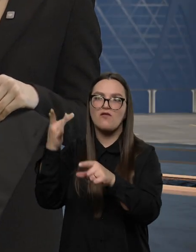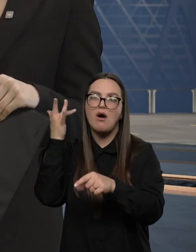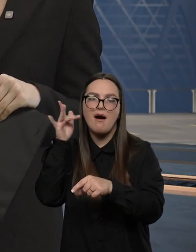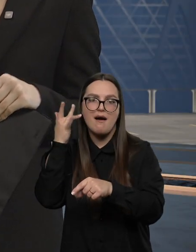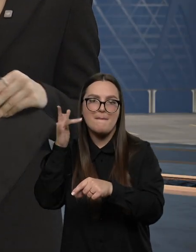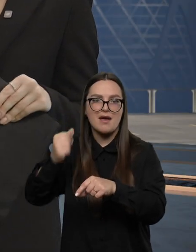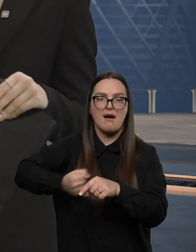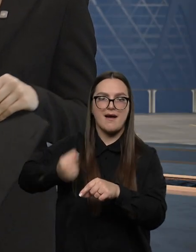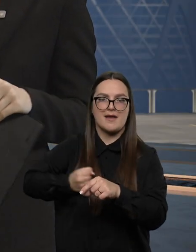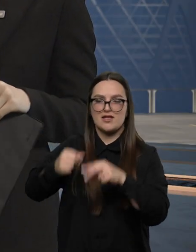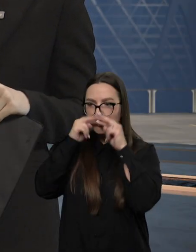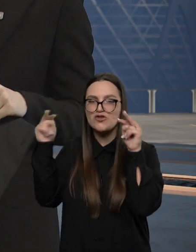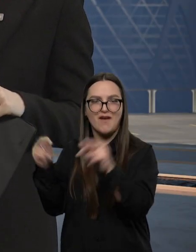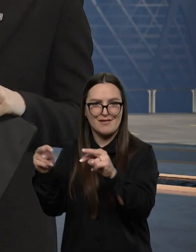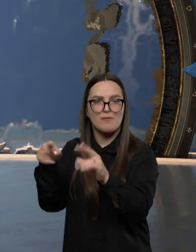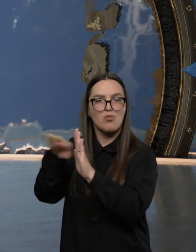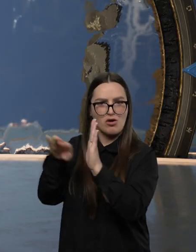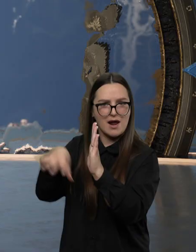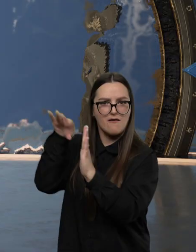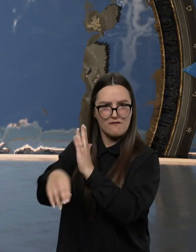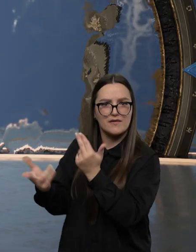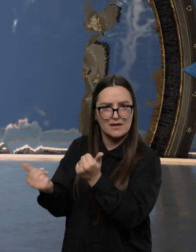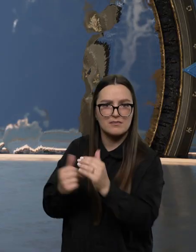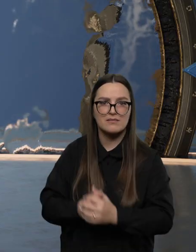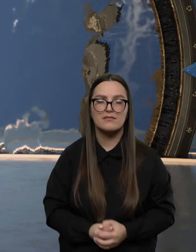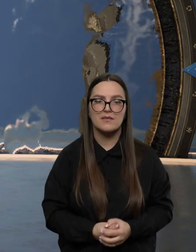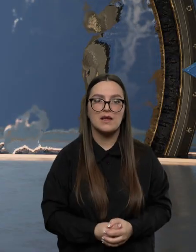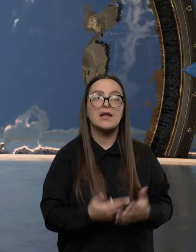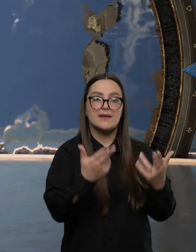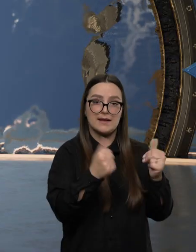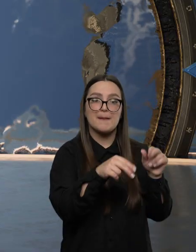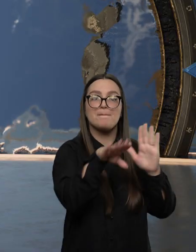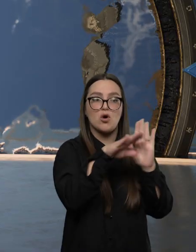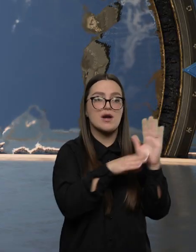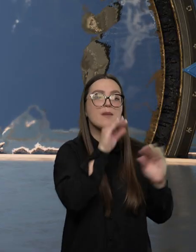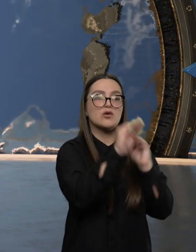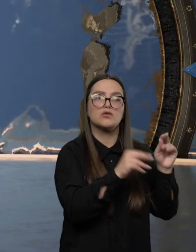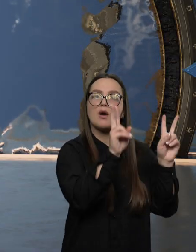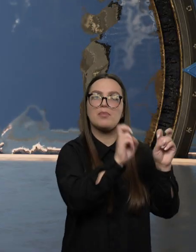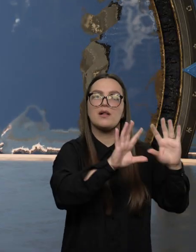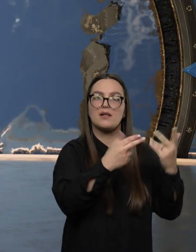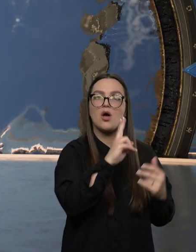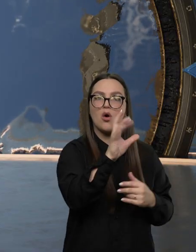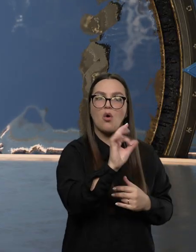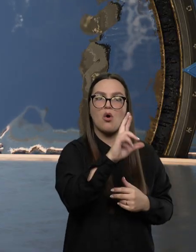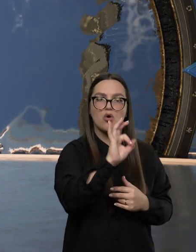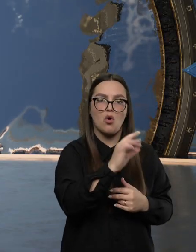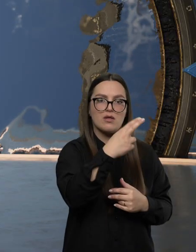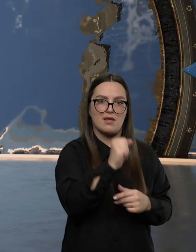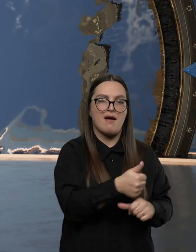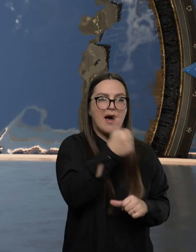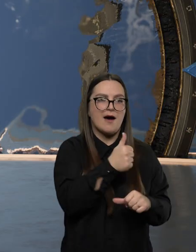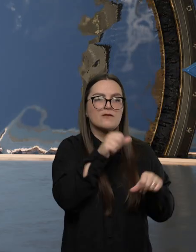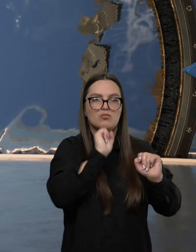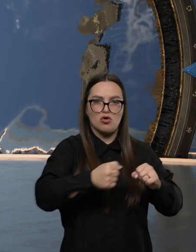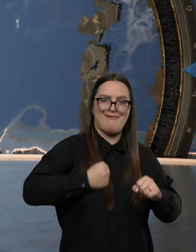žvalgybos programomis. Ką jisai su jomis nuveikė? Sukūrė tokią programą, vadinasi Korona, būtent